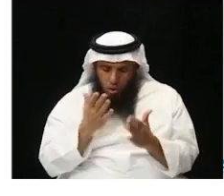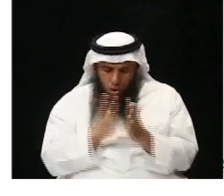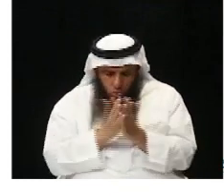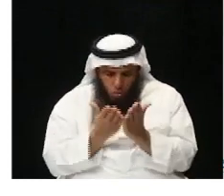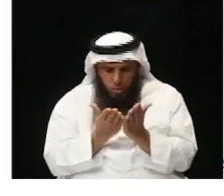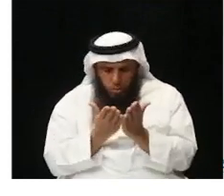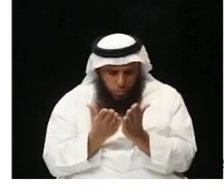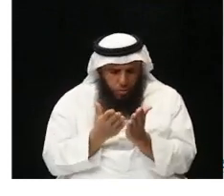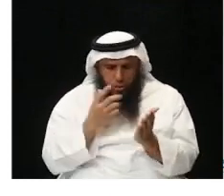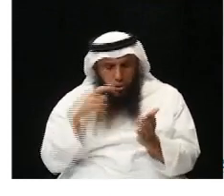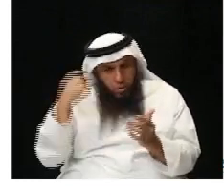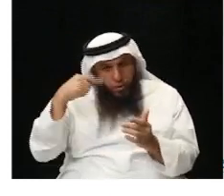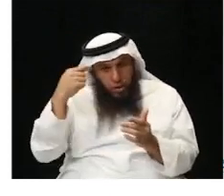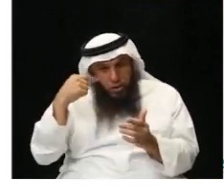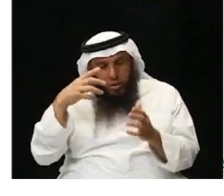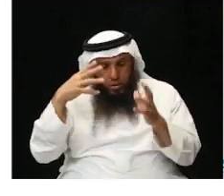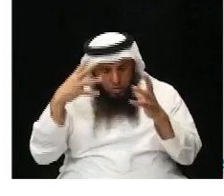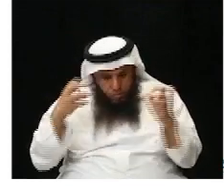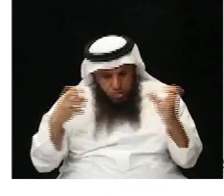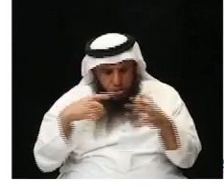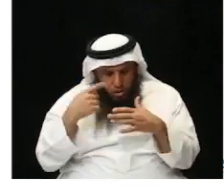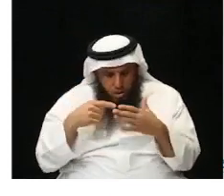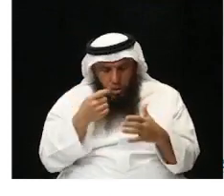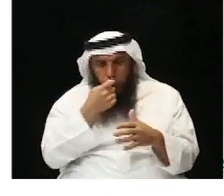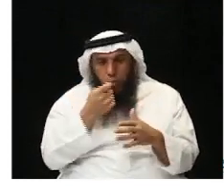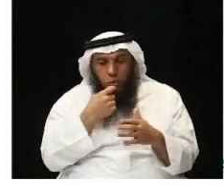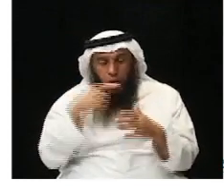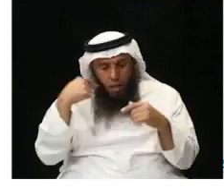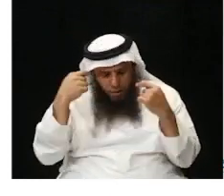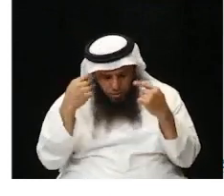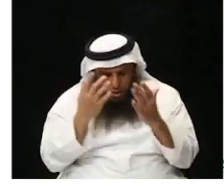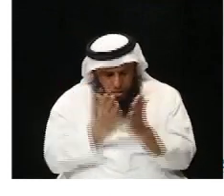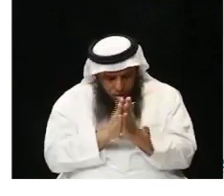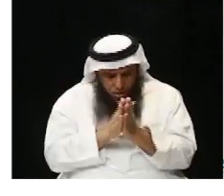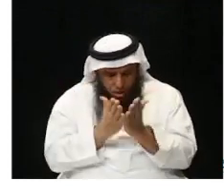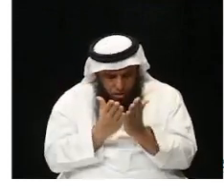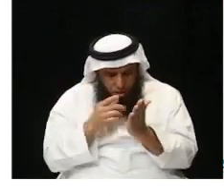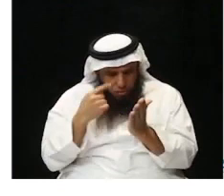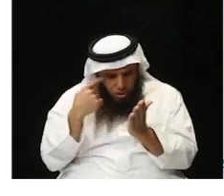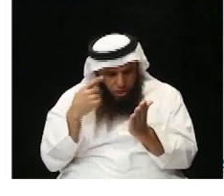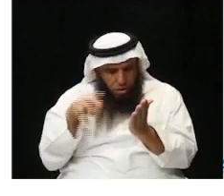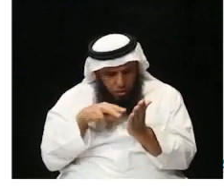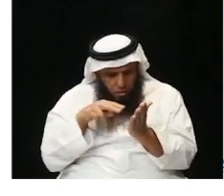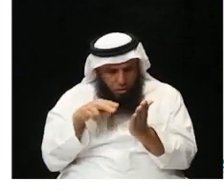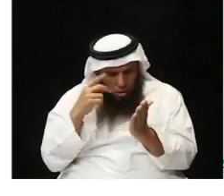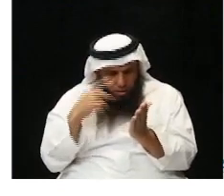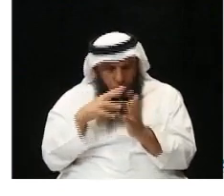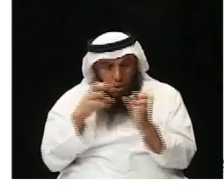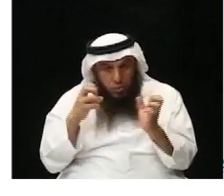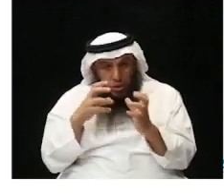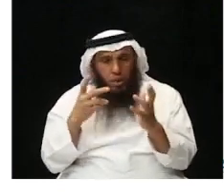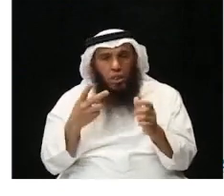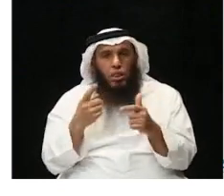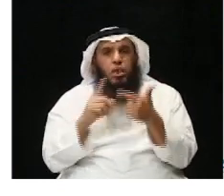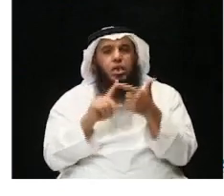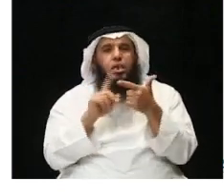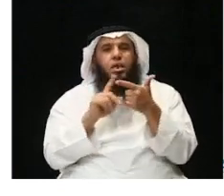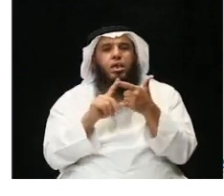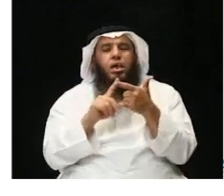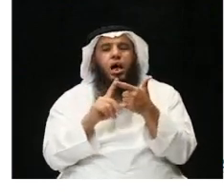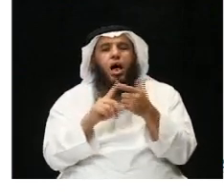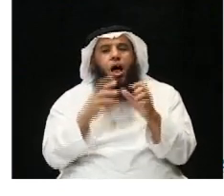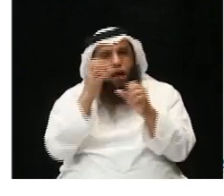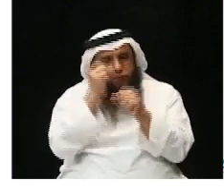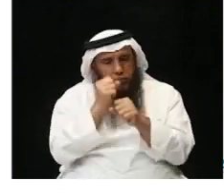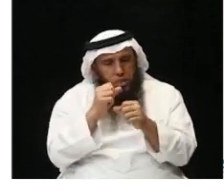الكريم بالتدبر، تلاوة القرآن الكريم بالتدبر والتمعن في معانيه. اثنين المحافظة